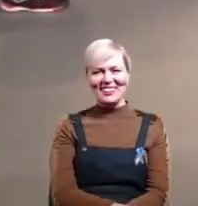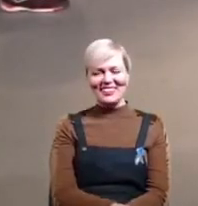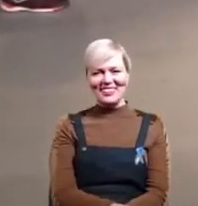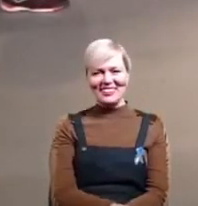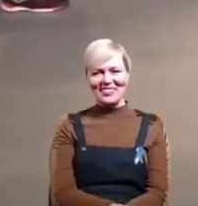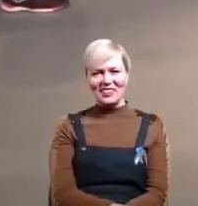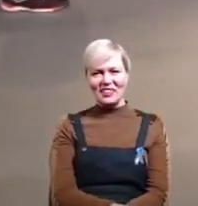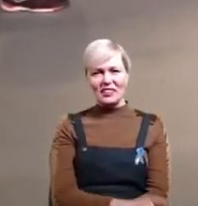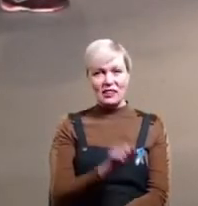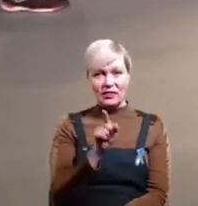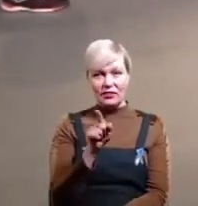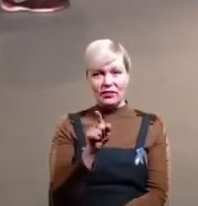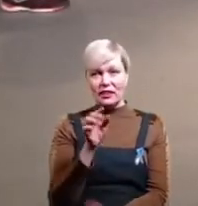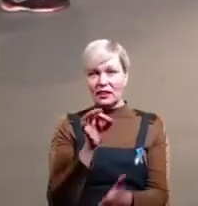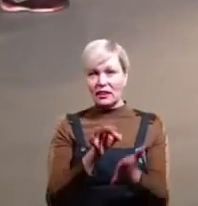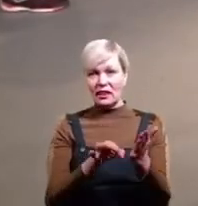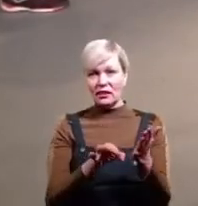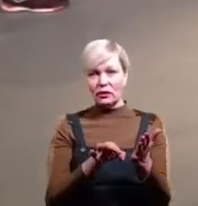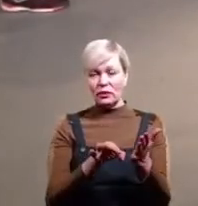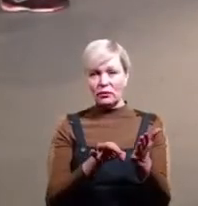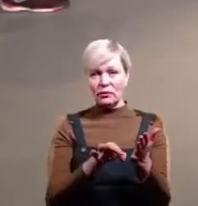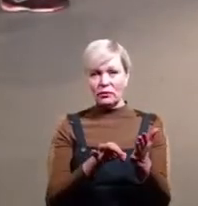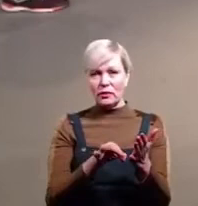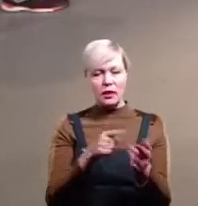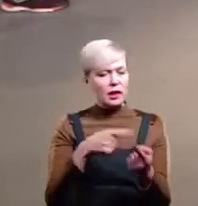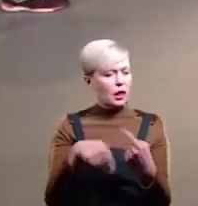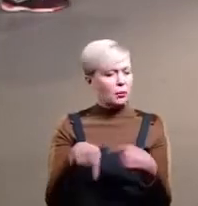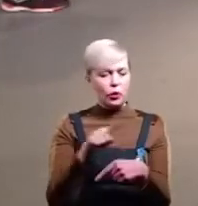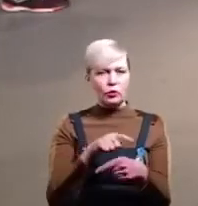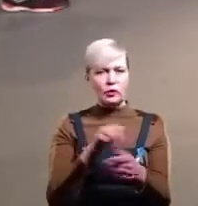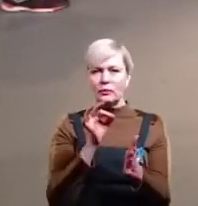Вы сразу идете, не обходим партнера. Сразу.